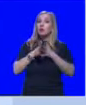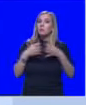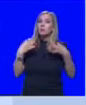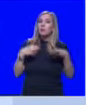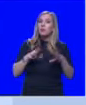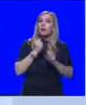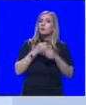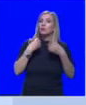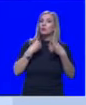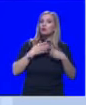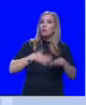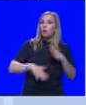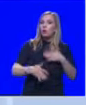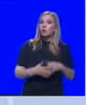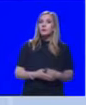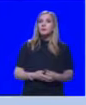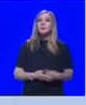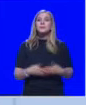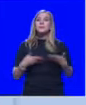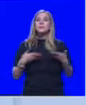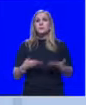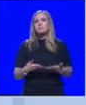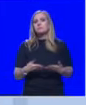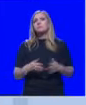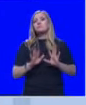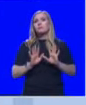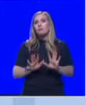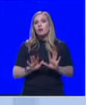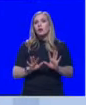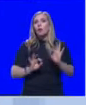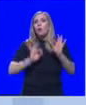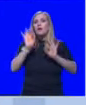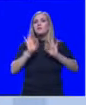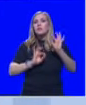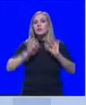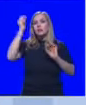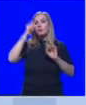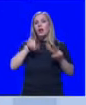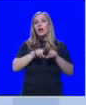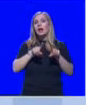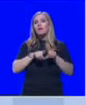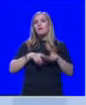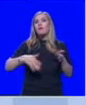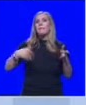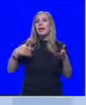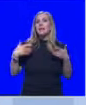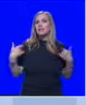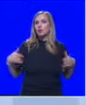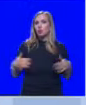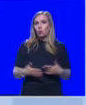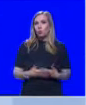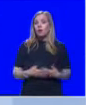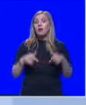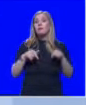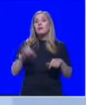работят спокойно и да трупат богатство. Джини коефициента на България е същия като на Мексико. В